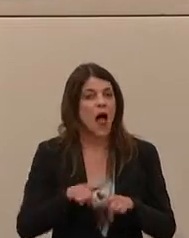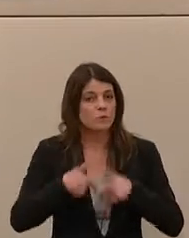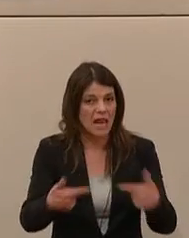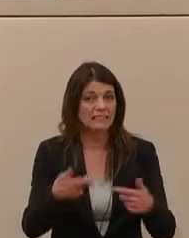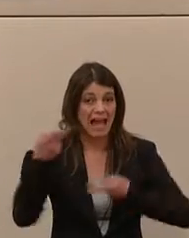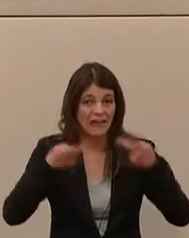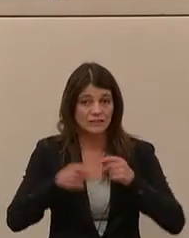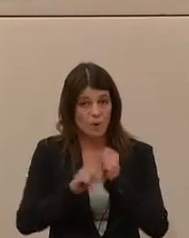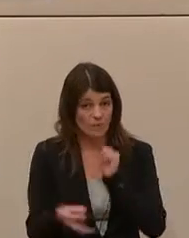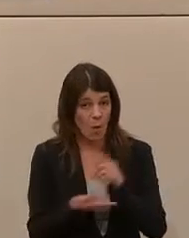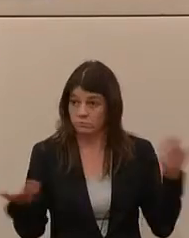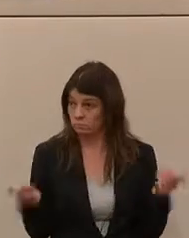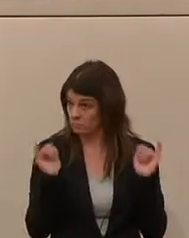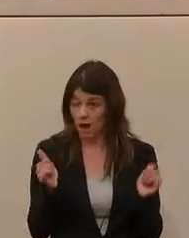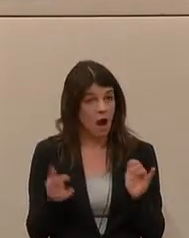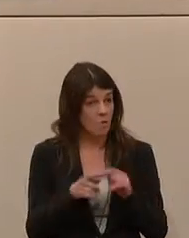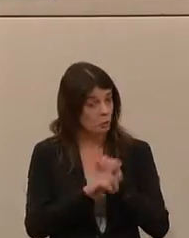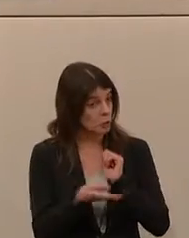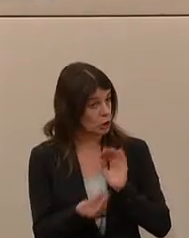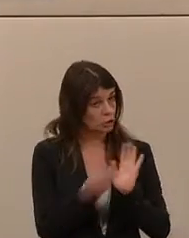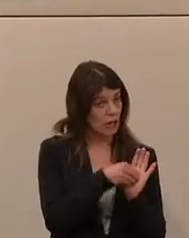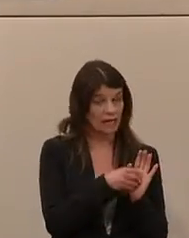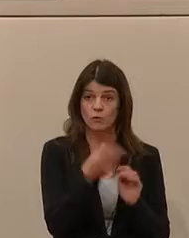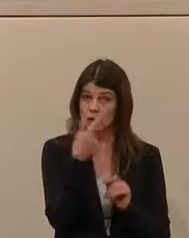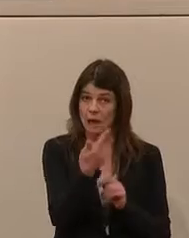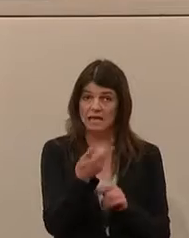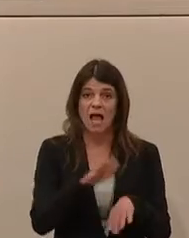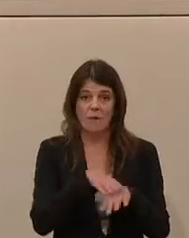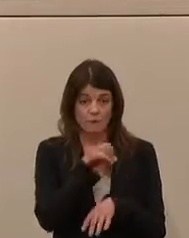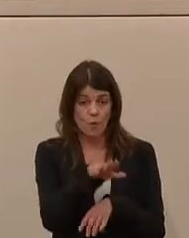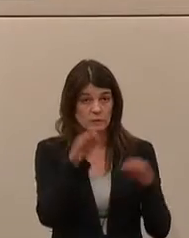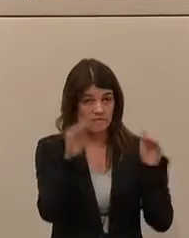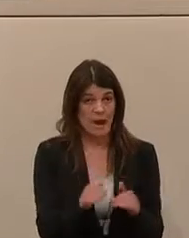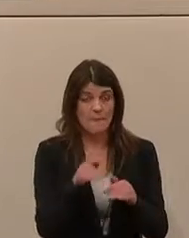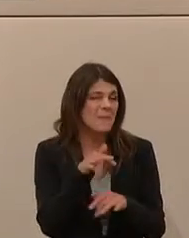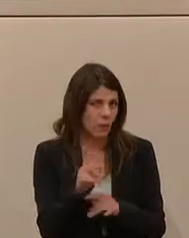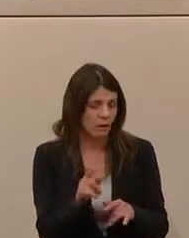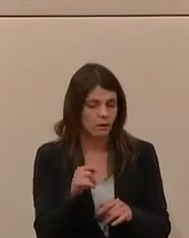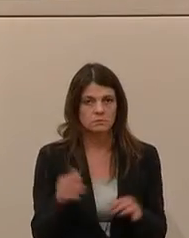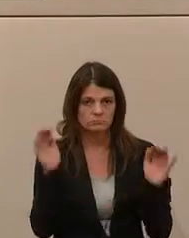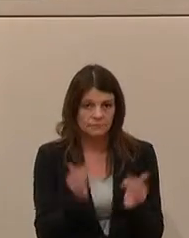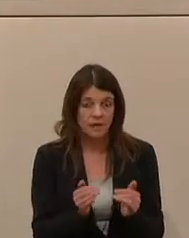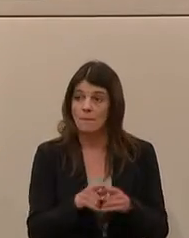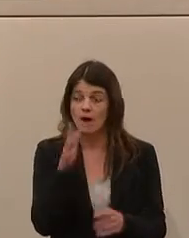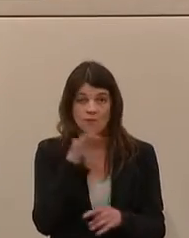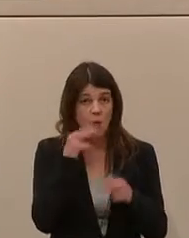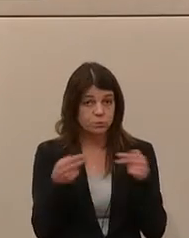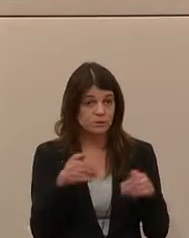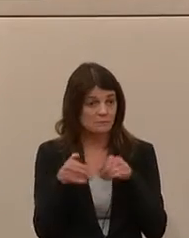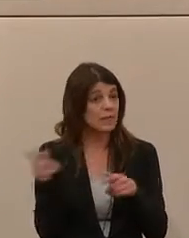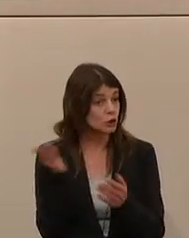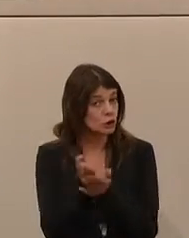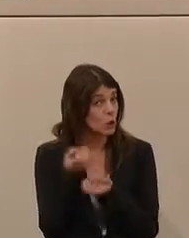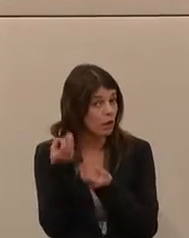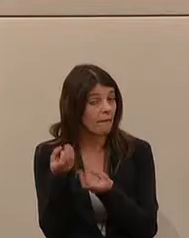Auslandskatastrophenfonds. Ja, steht im Budget von 20 auf 15 reduziert, ist Millionen, ist aber auch von der Frau Bundesminister schon